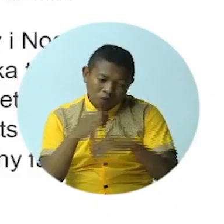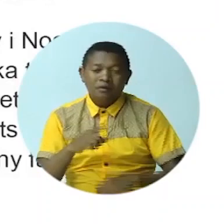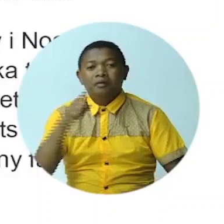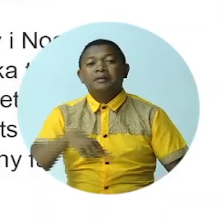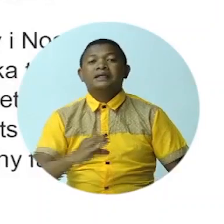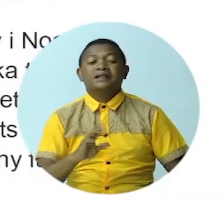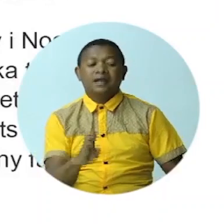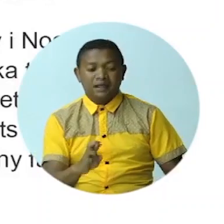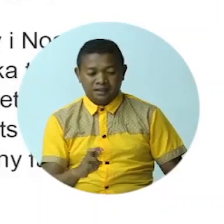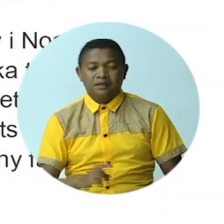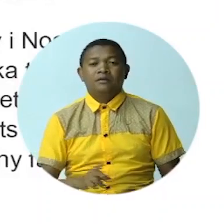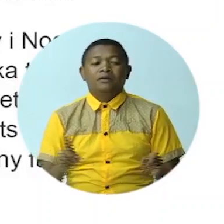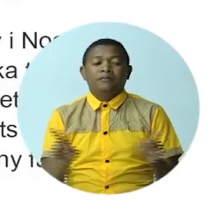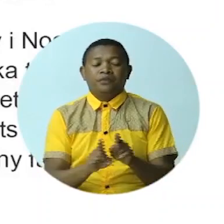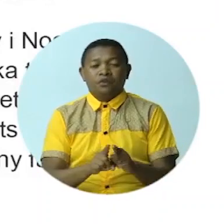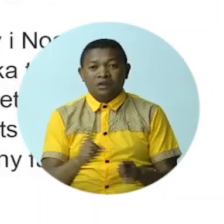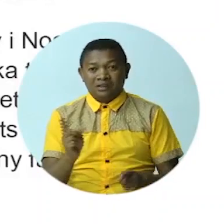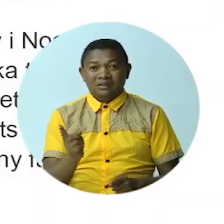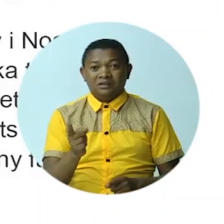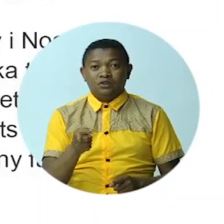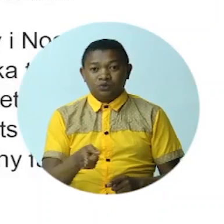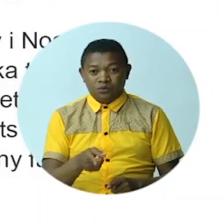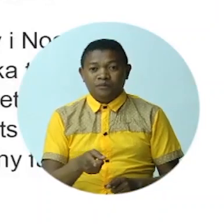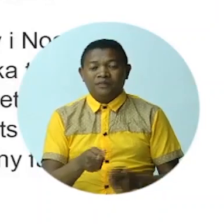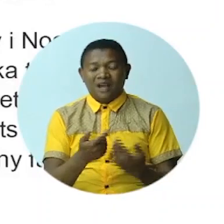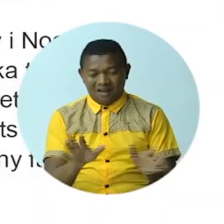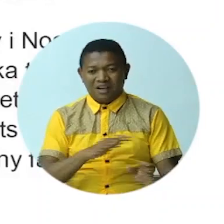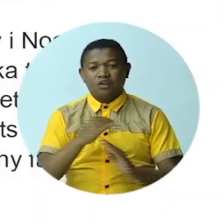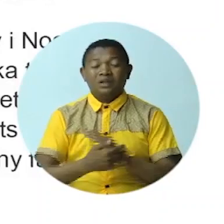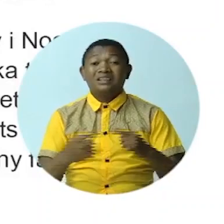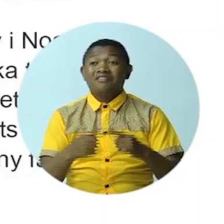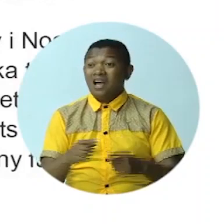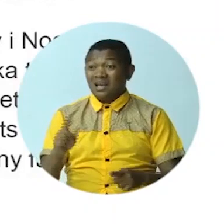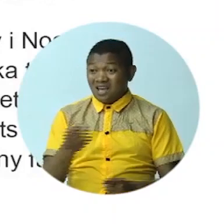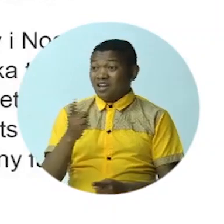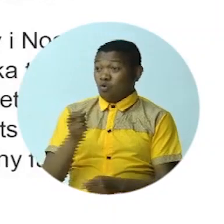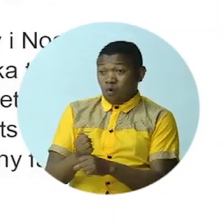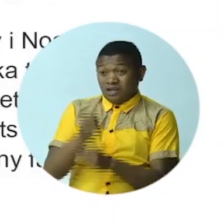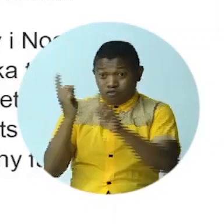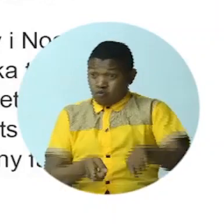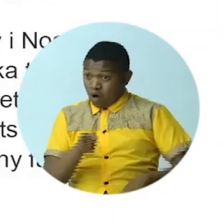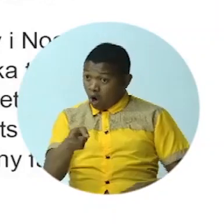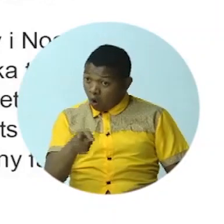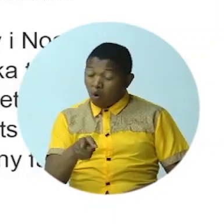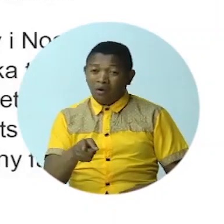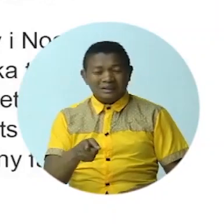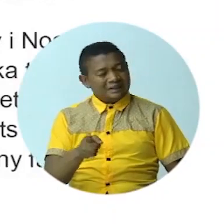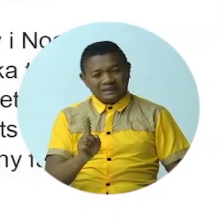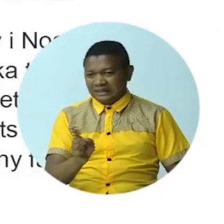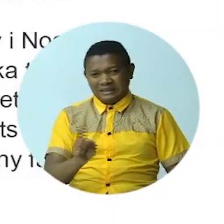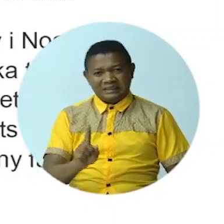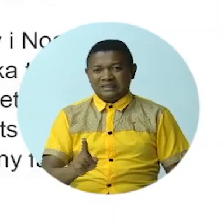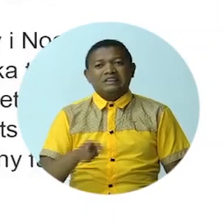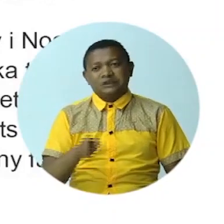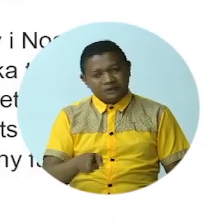a no afaka mandray ny sidina ary tsy maintsy atao 8 ambin'ny 4 ora melohan'ny andraisana